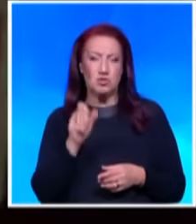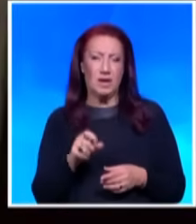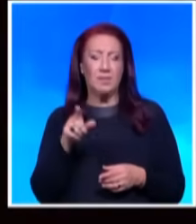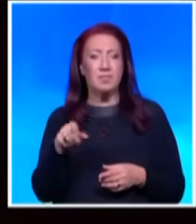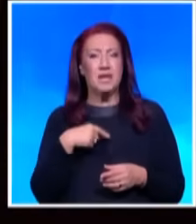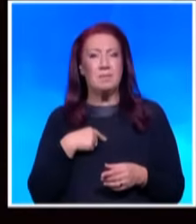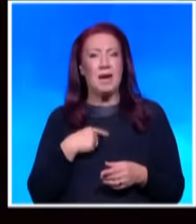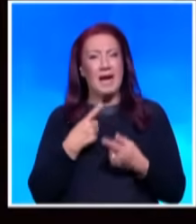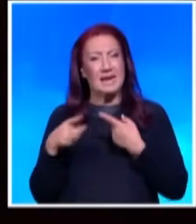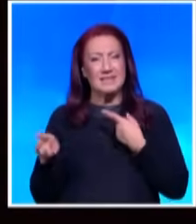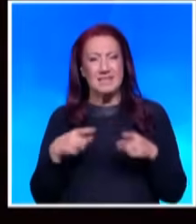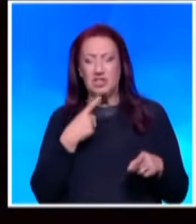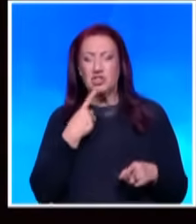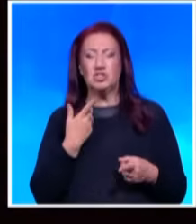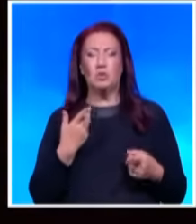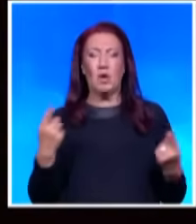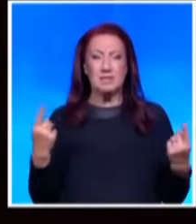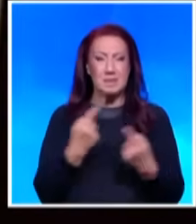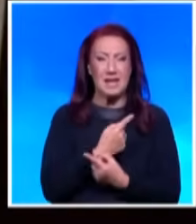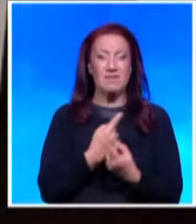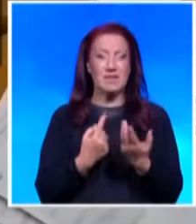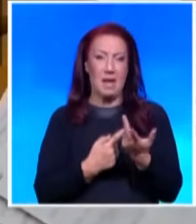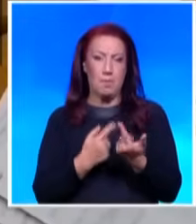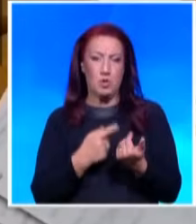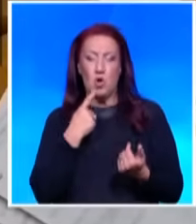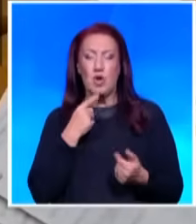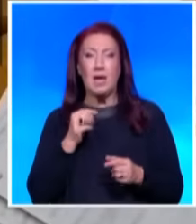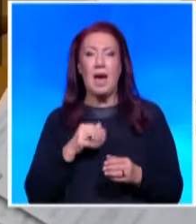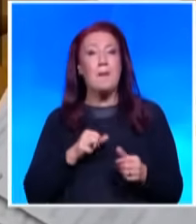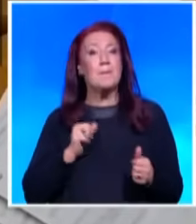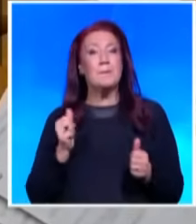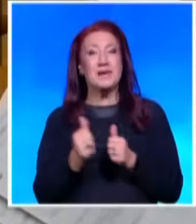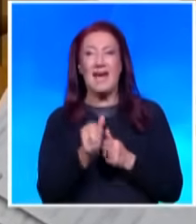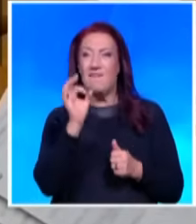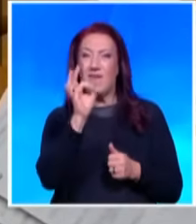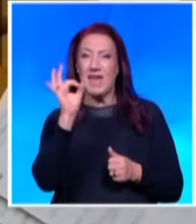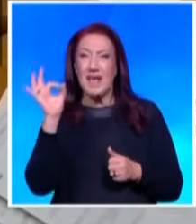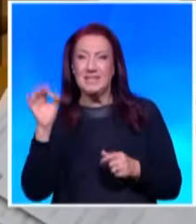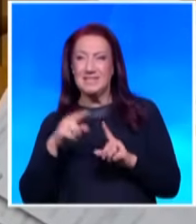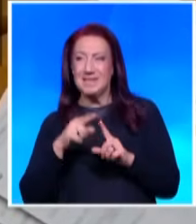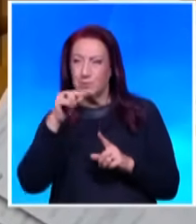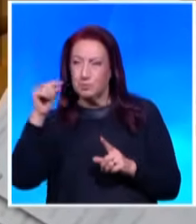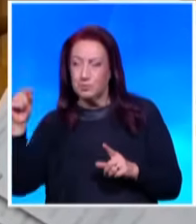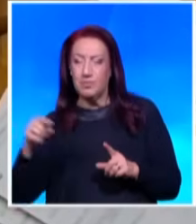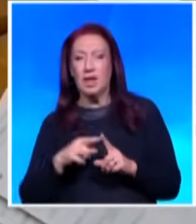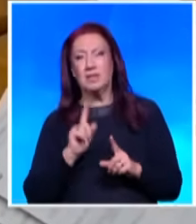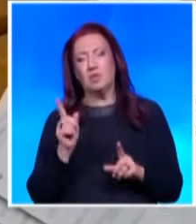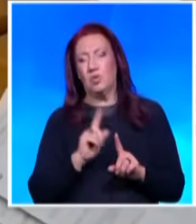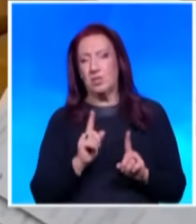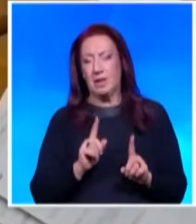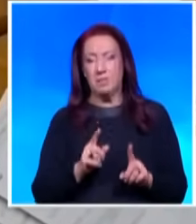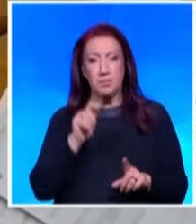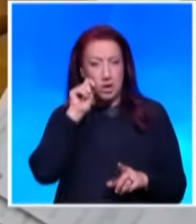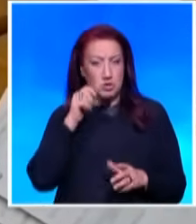няма разминаване в броя действителни гласове. Проверка на BTV показа, че жалби за касиране няма подадени нито